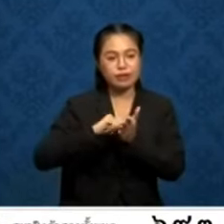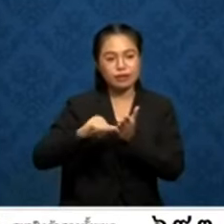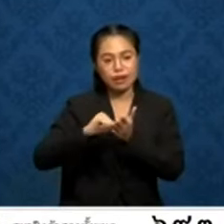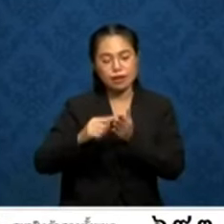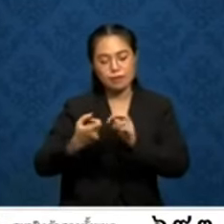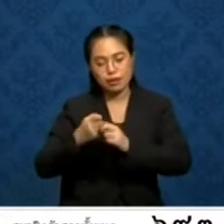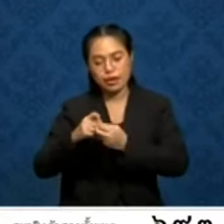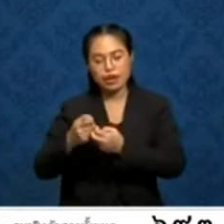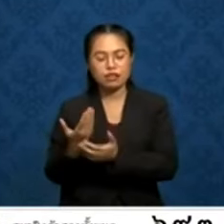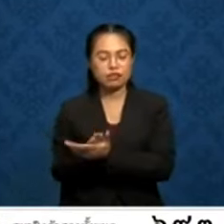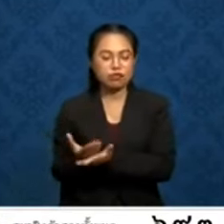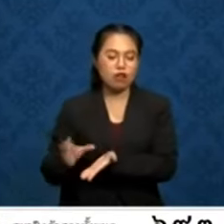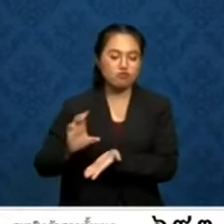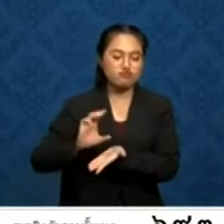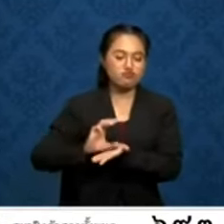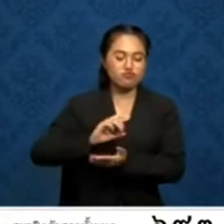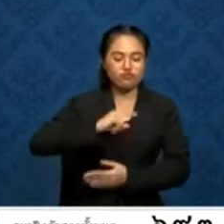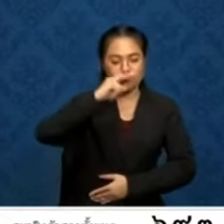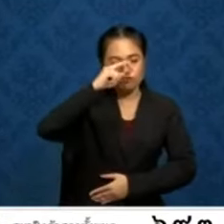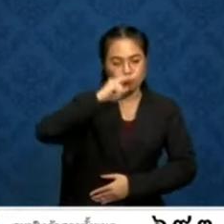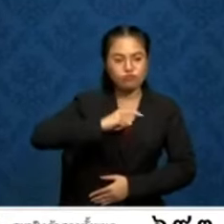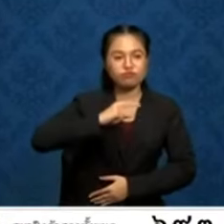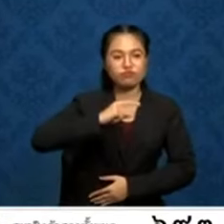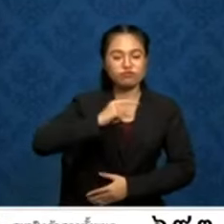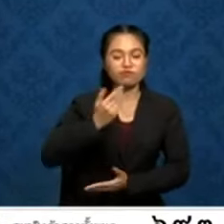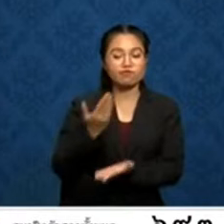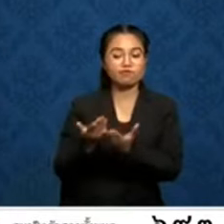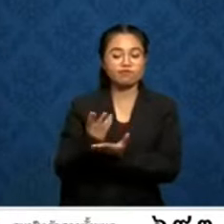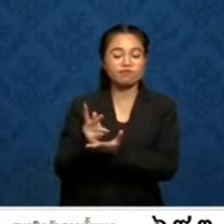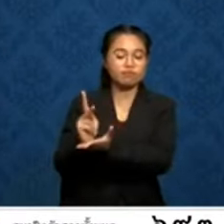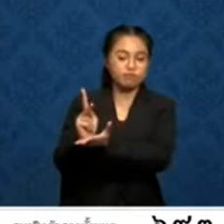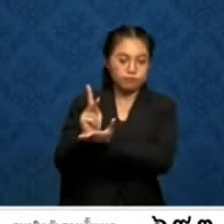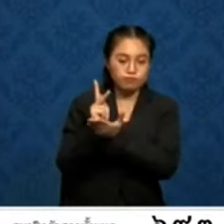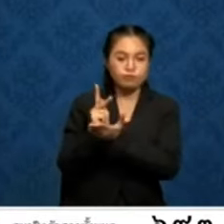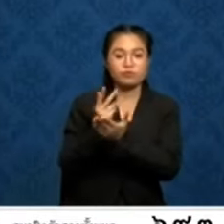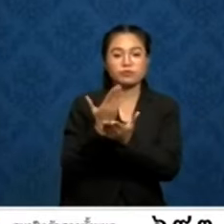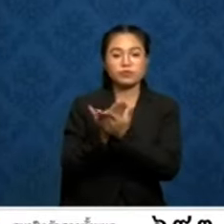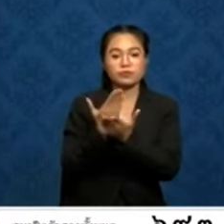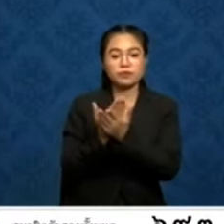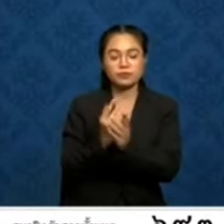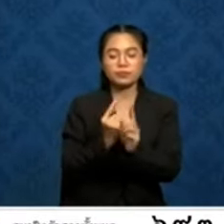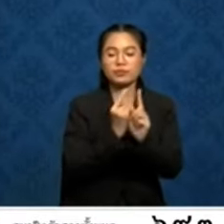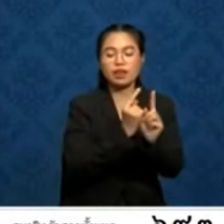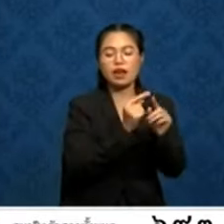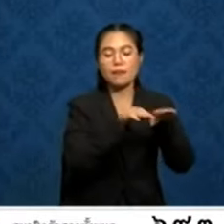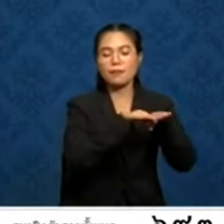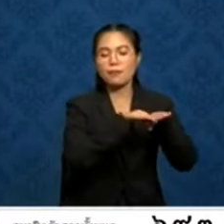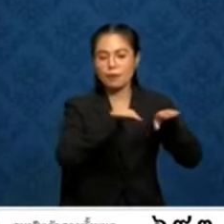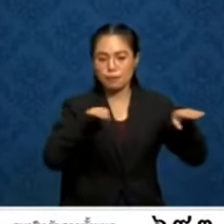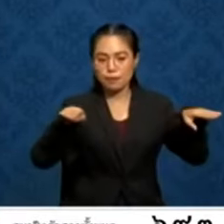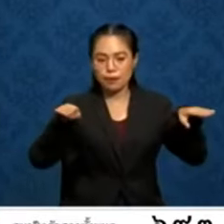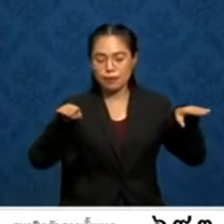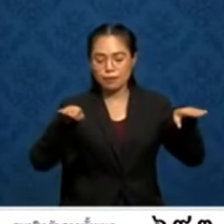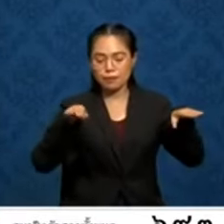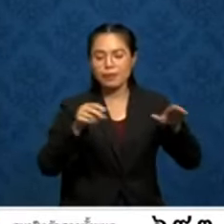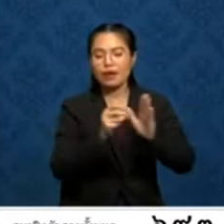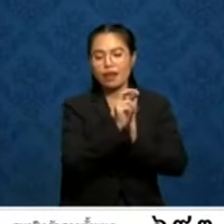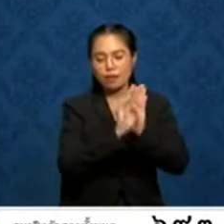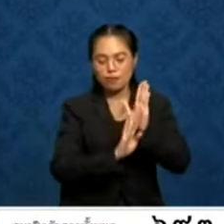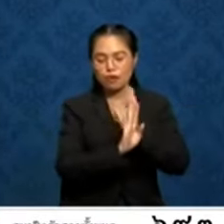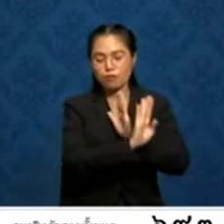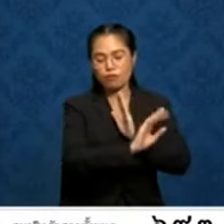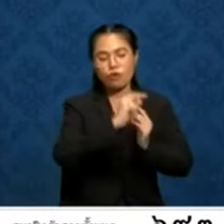ากงบประมาณแผ่นดินและการกู้เงินภายใต้กรอบวินัยการเงินการคลังของประเทศอย่างเคร่งครั